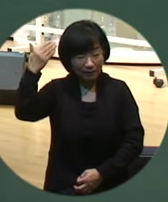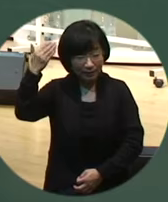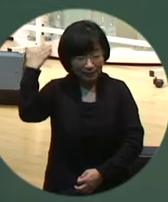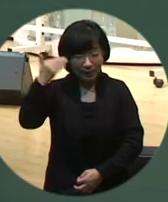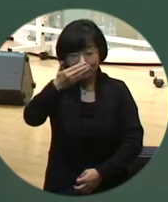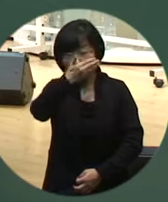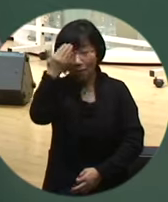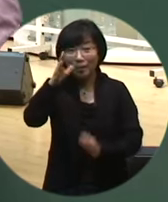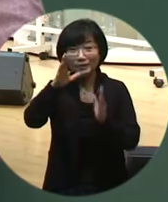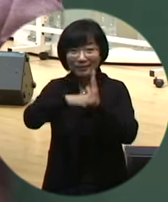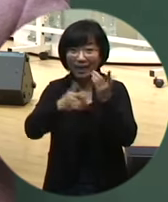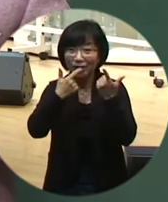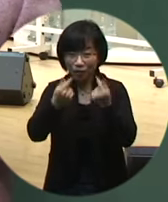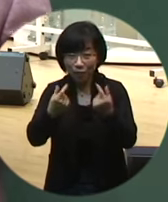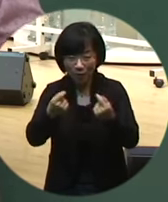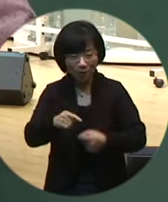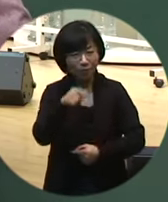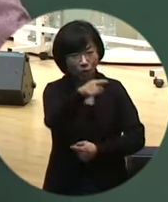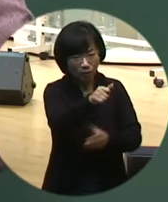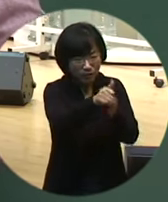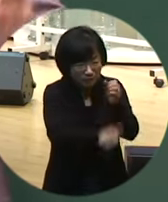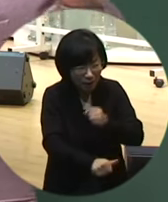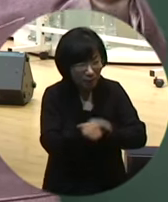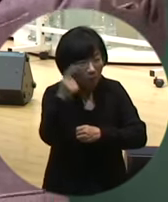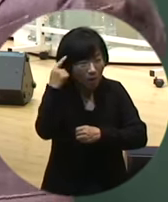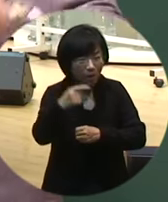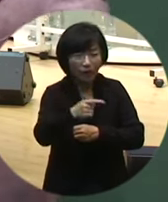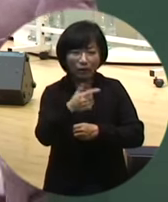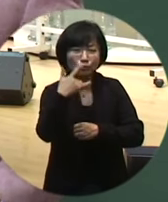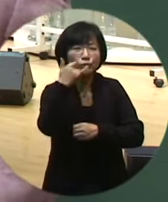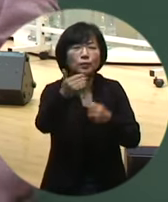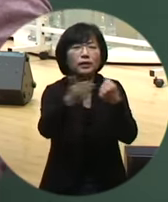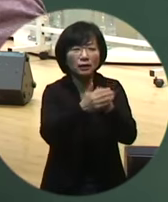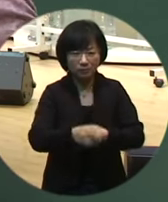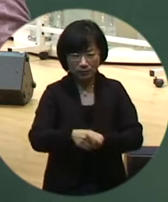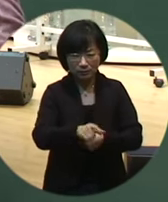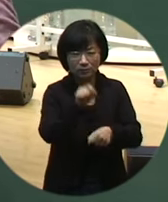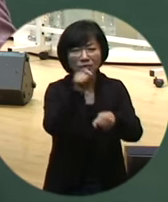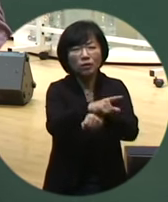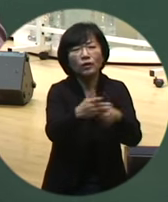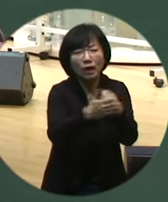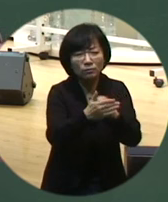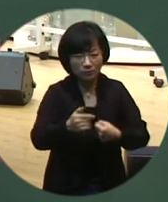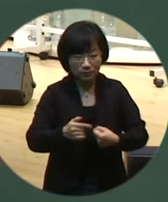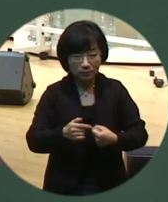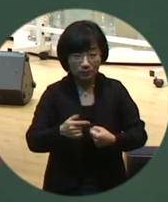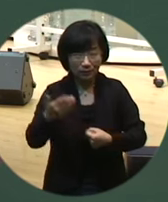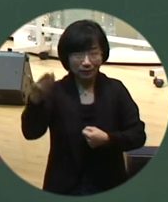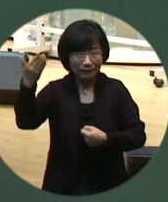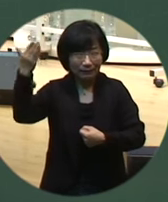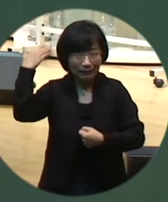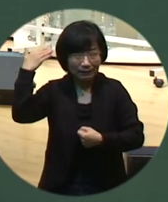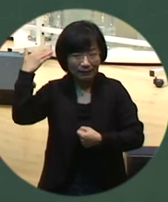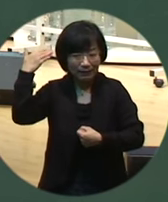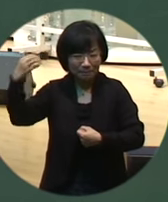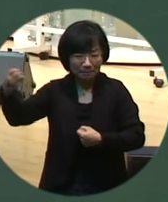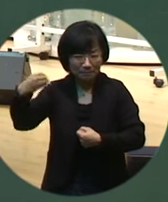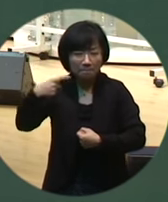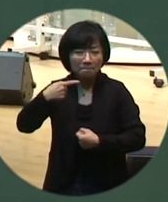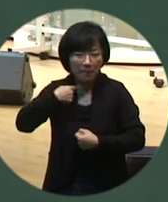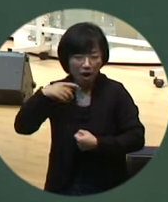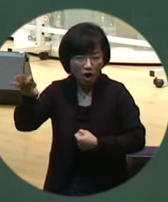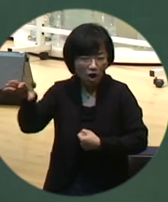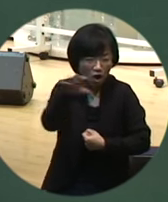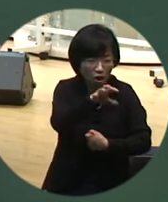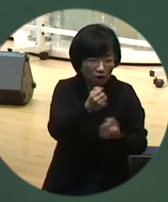only understand if you say you failed because of your parents. 내가 실패한 게 성질 때문이라 그래야 믿어지잖아요. You can only find it believable if you say you failed because you have a bad temper. 아,